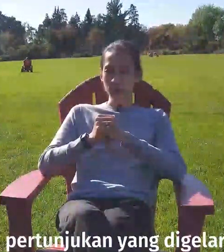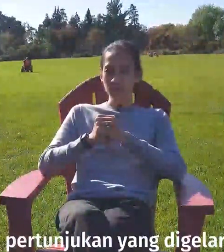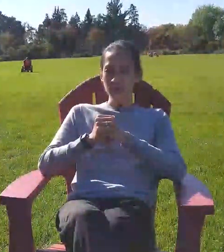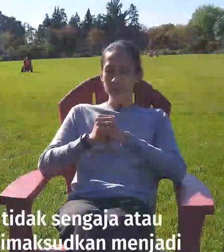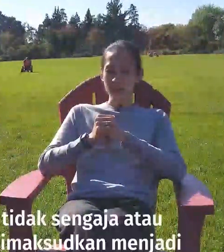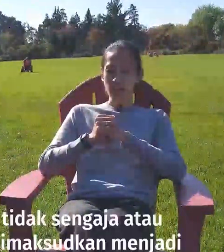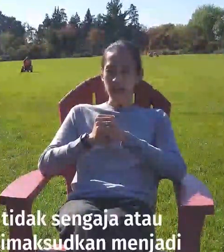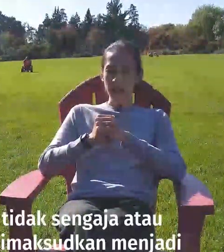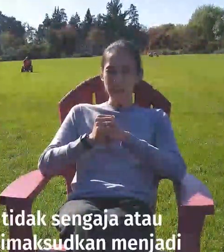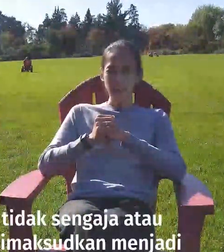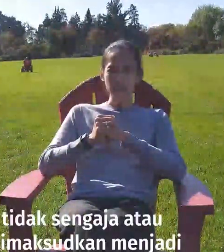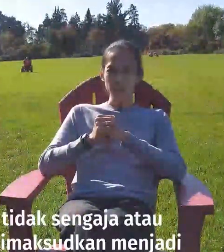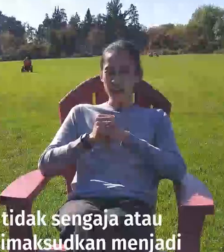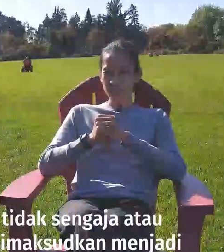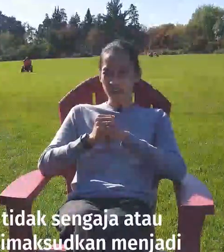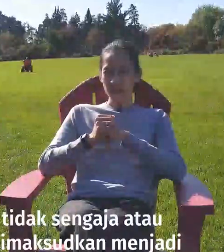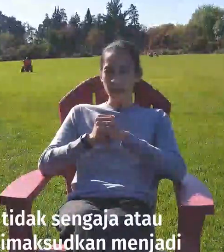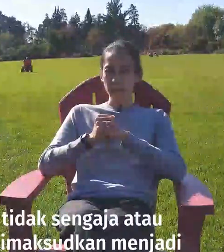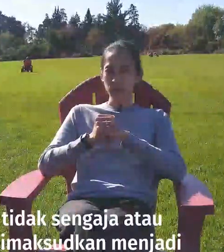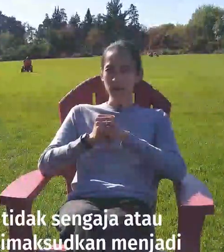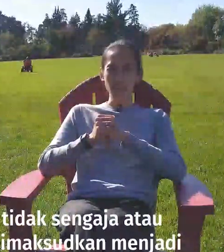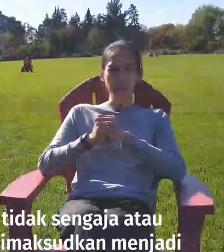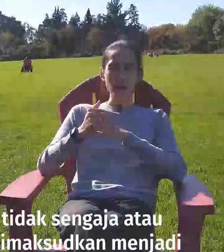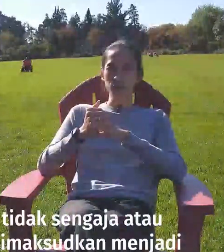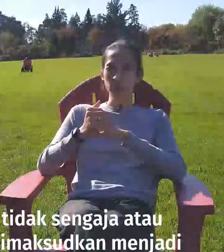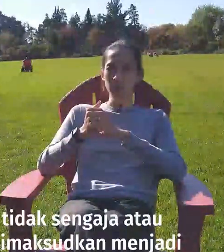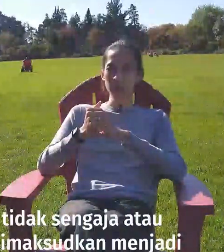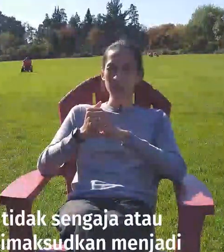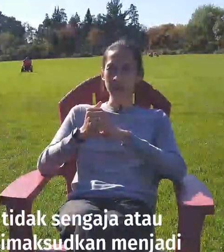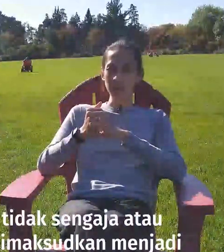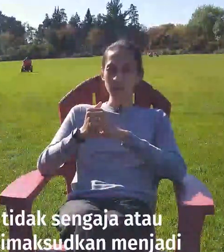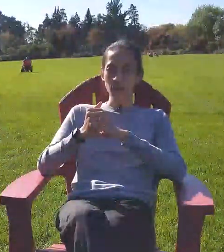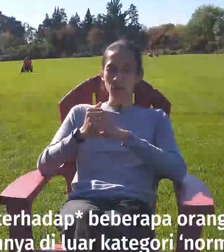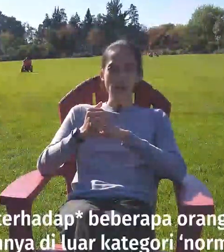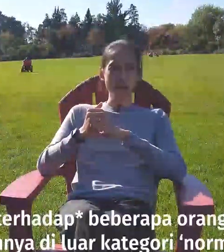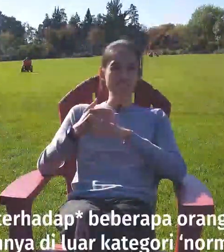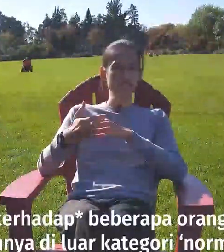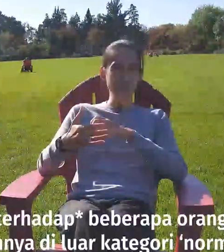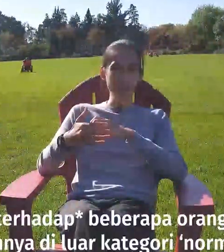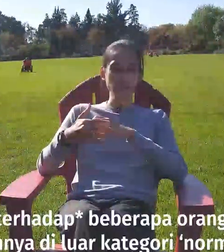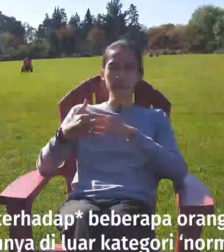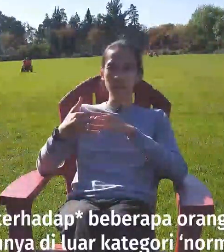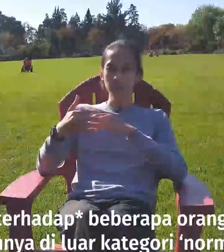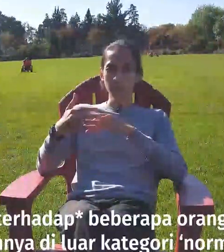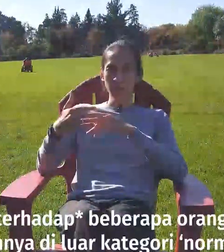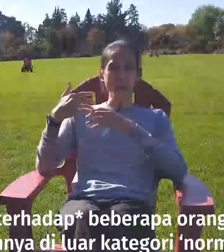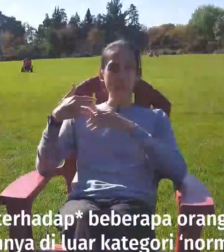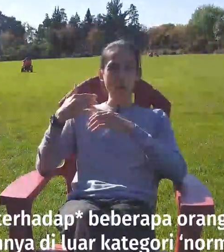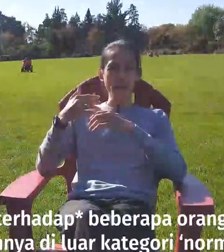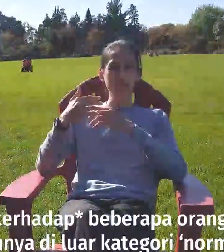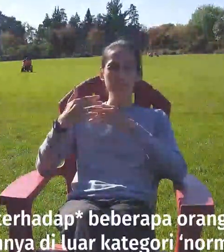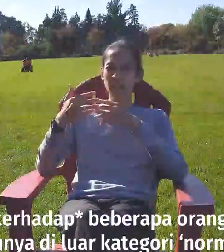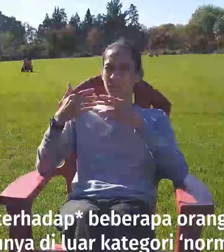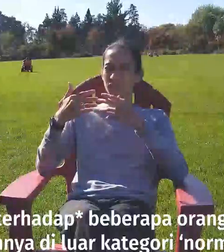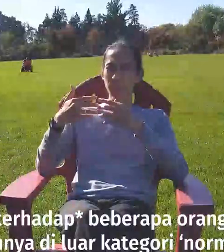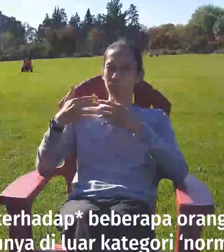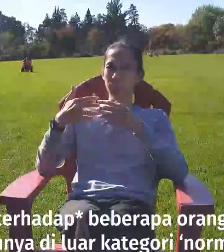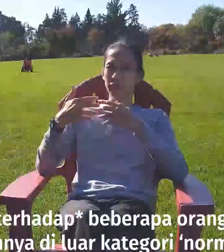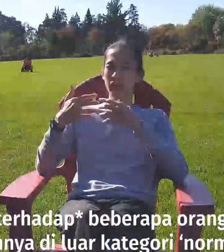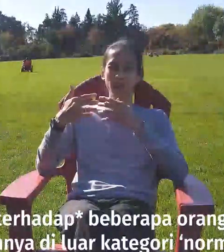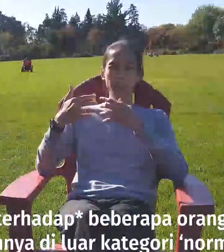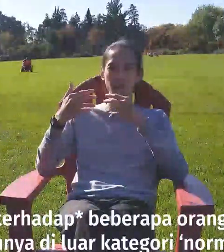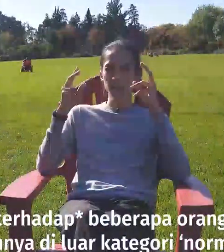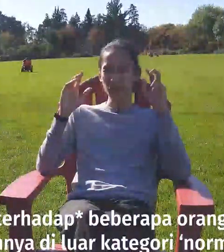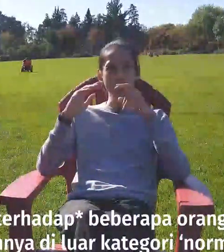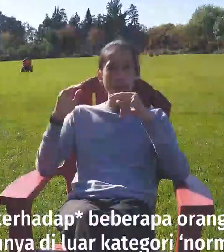itu secara tidak sengaja atau tidak dimaksudkan menjadi kurang aksesibel terhadap beberapa orang yang